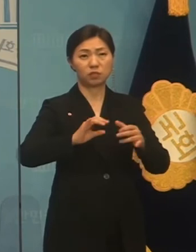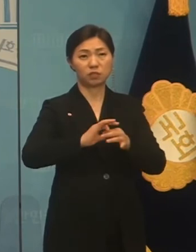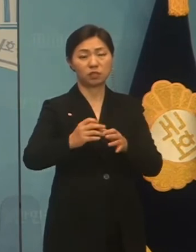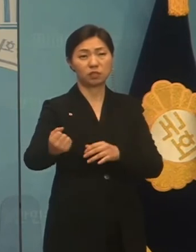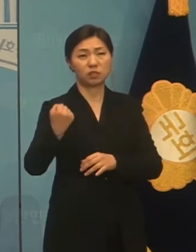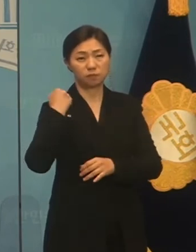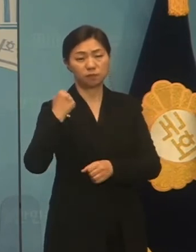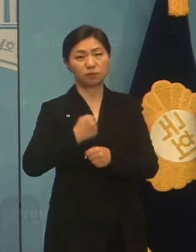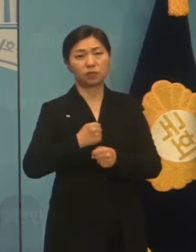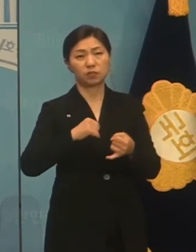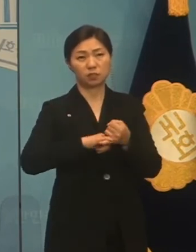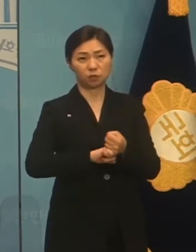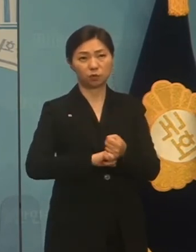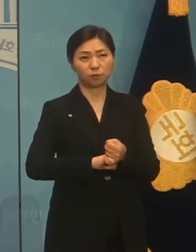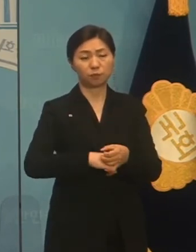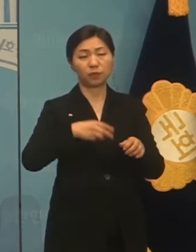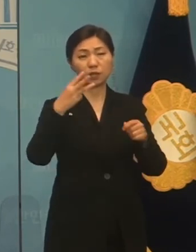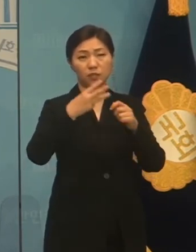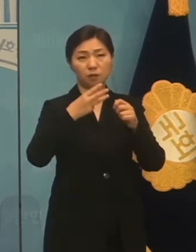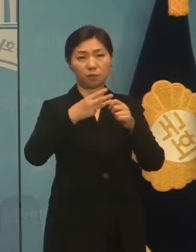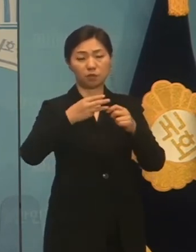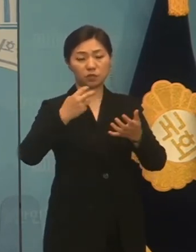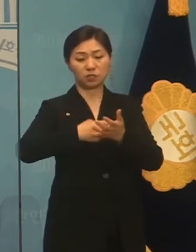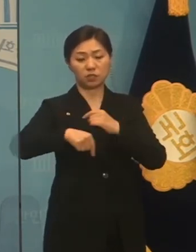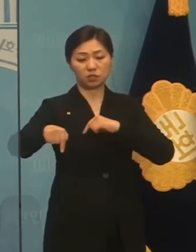셋째, 정책개혁에 나서겠습니다.